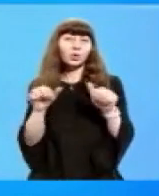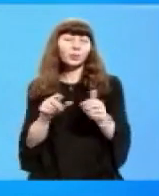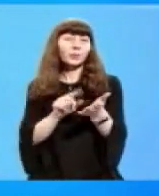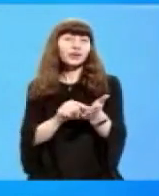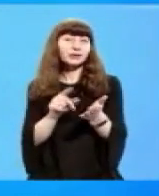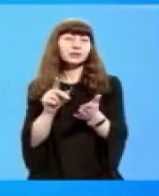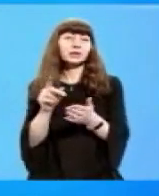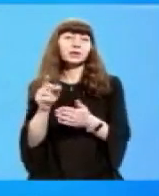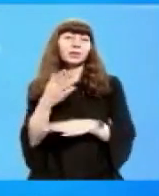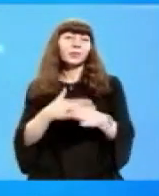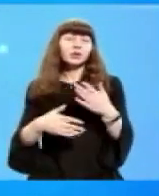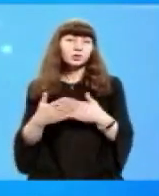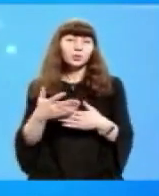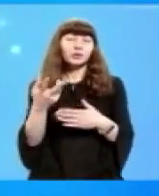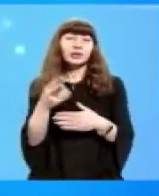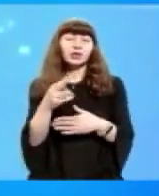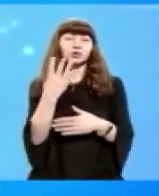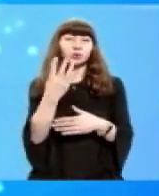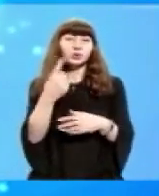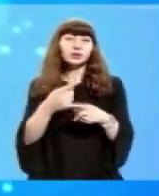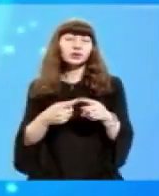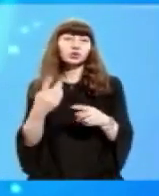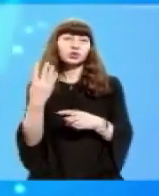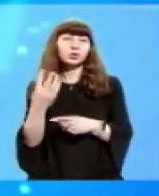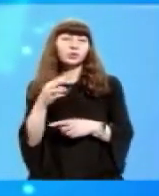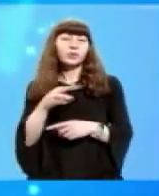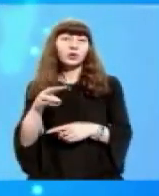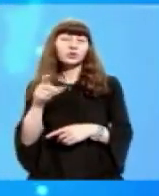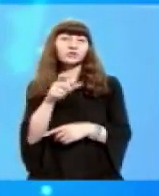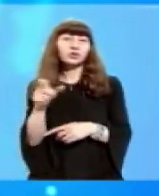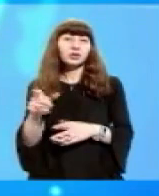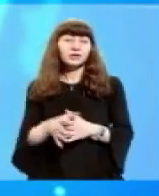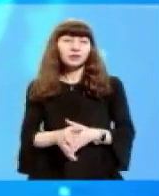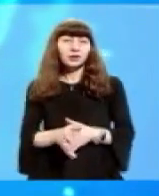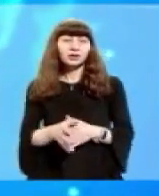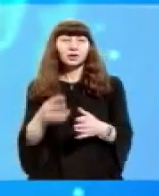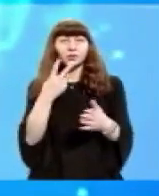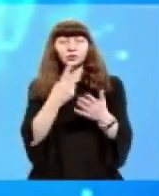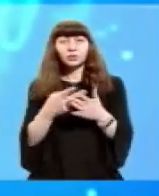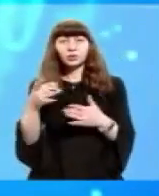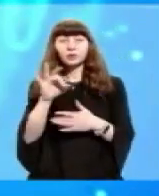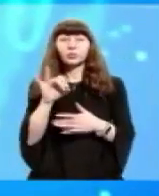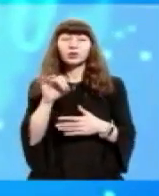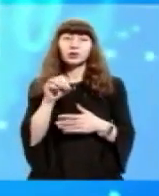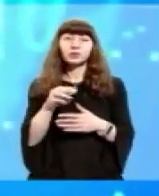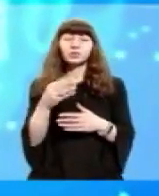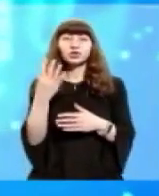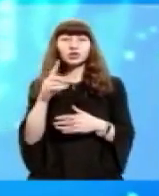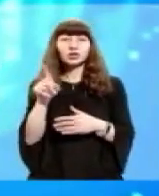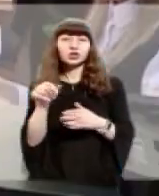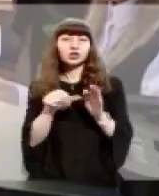и пособий для 4,4 миллионов получателей. На эти цели в республиканском бюджете предусмотрено 4,6 триллиона